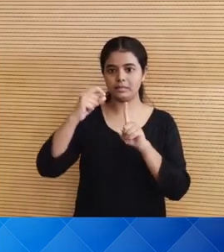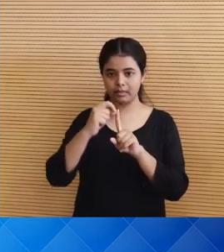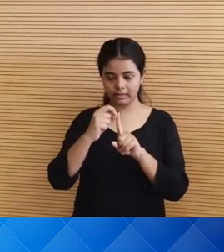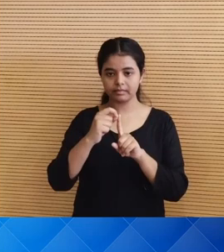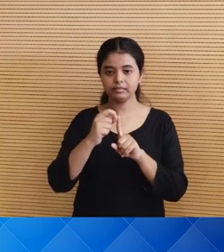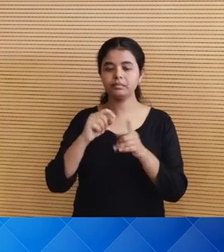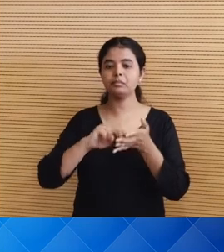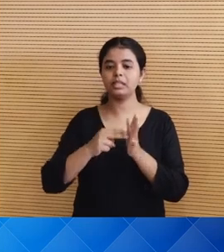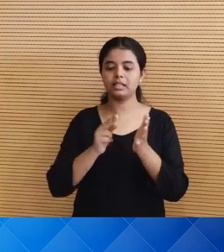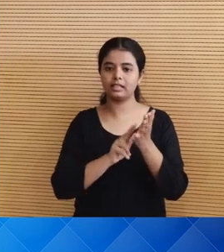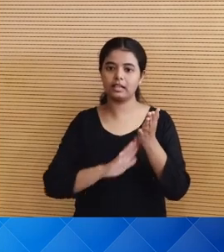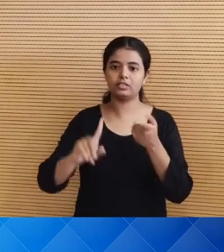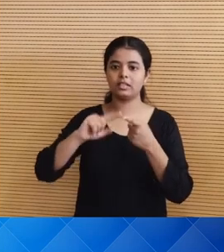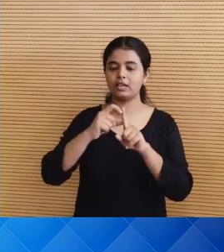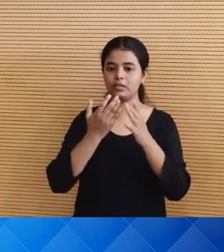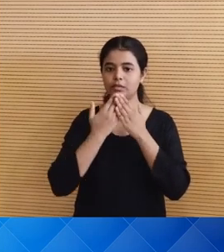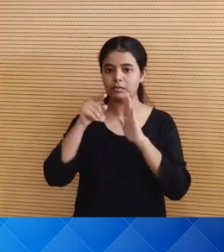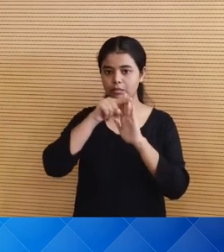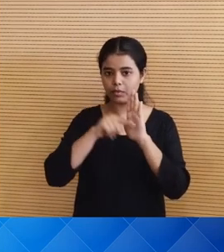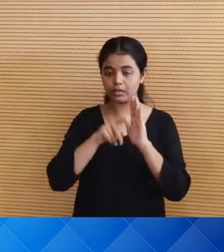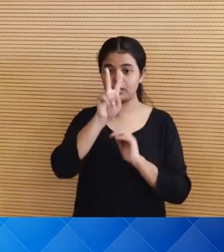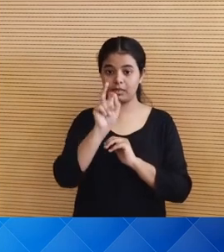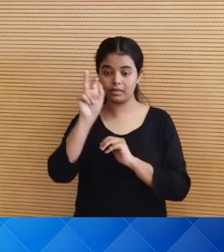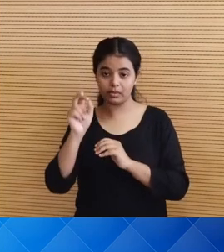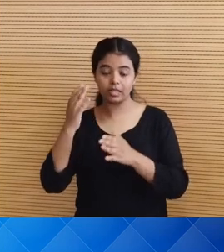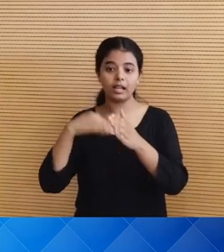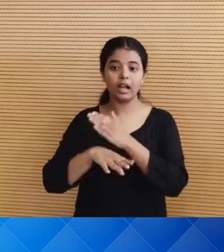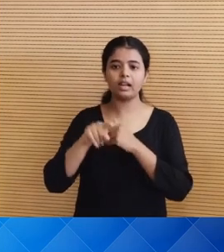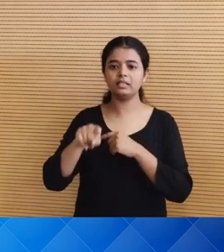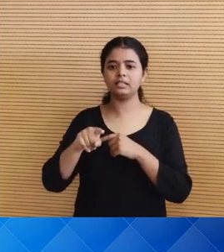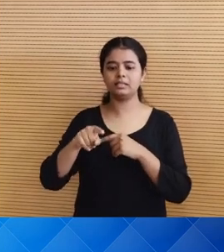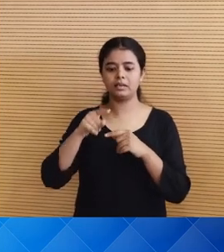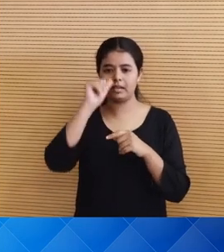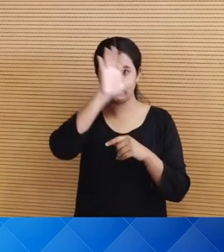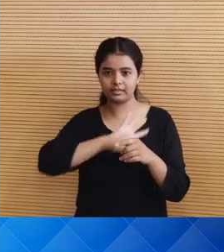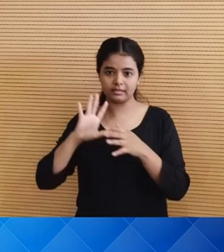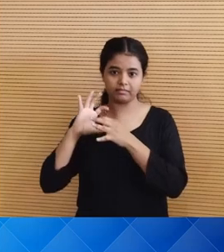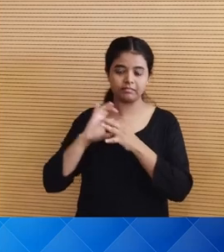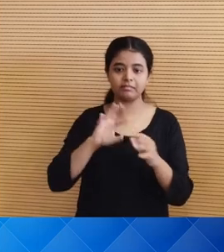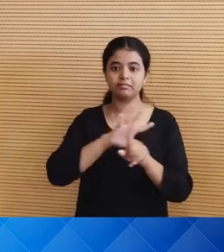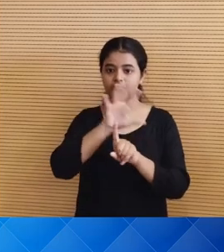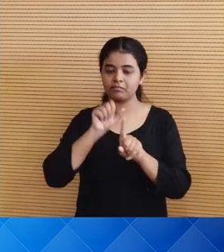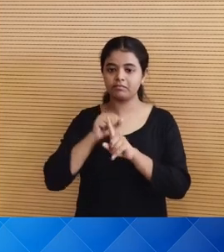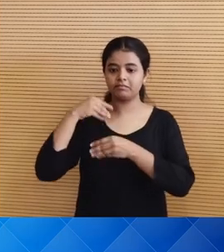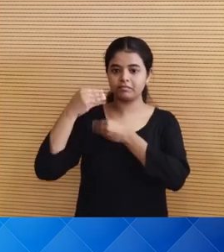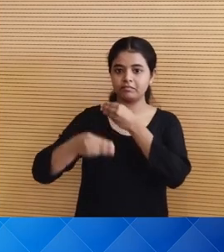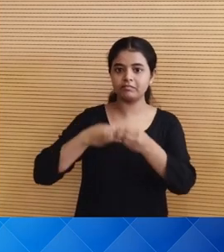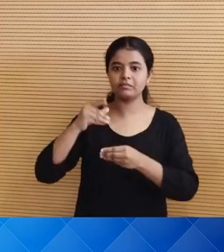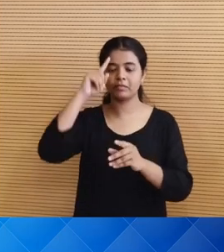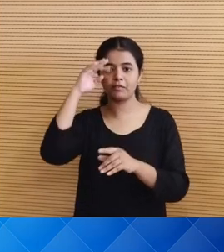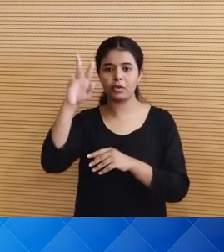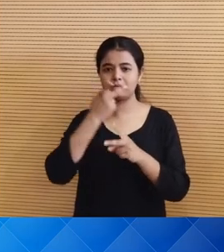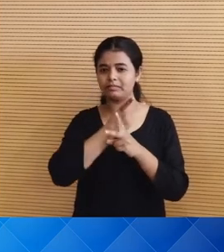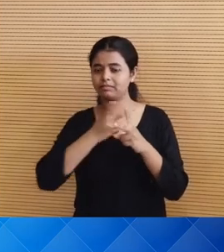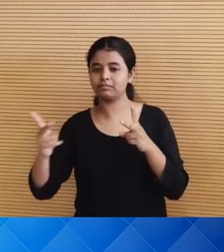संस्कृति, दर्शन, परंपराएं, भाषाएं और भारतीय ज्ञान कुशलता का मौजूदा शिक्षा कलेवर में समुचित